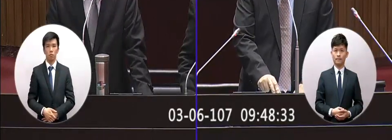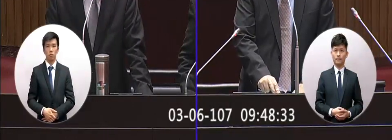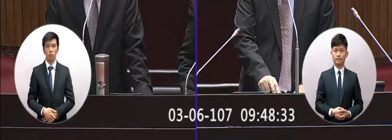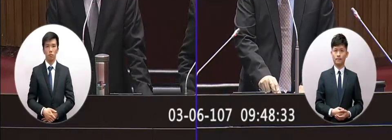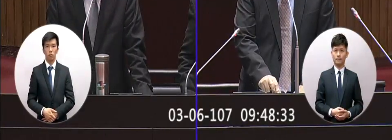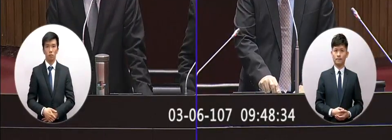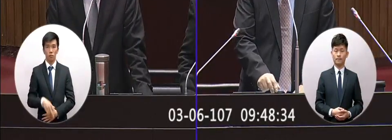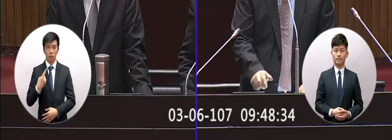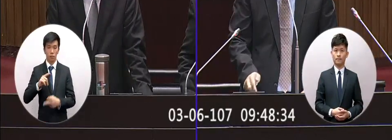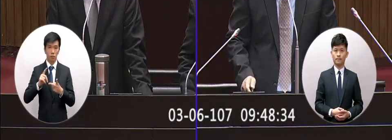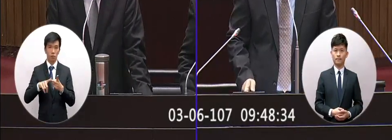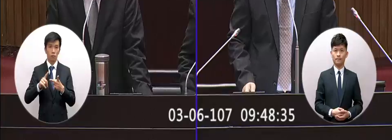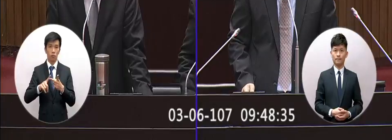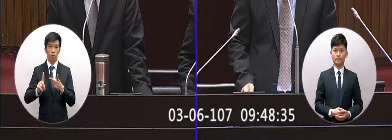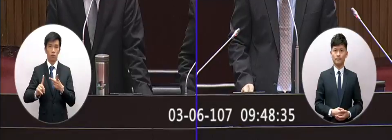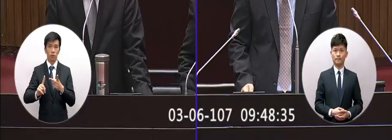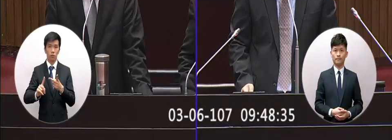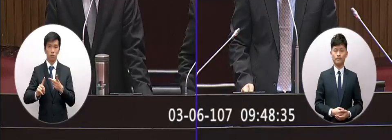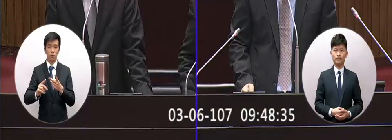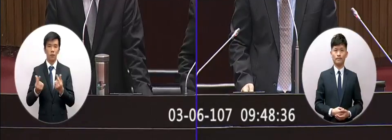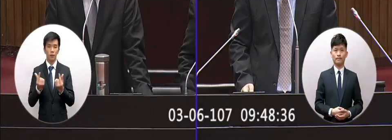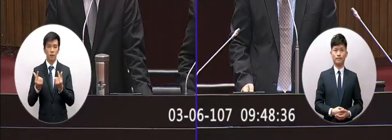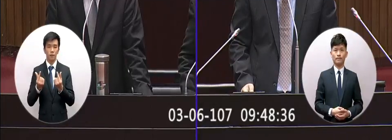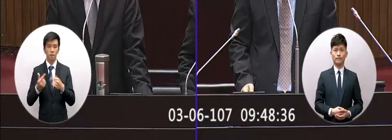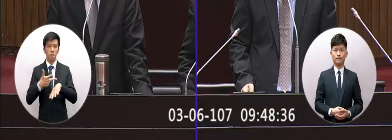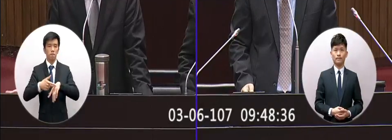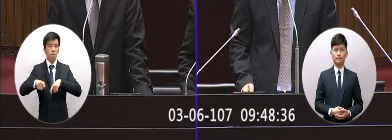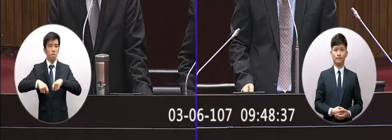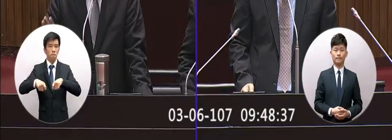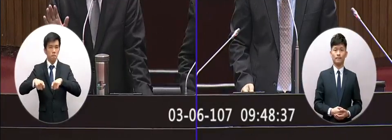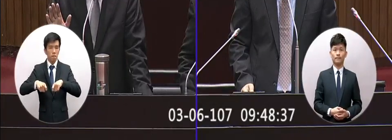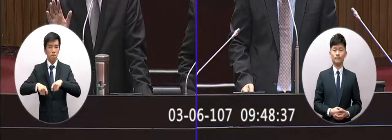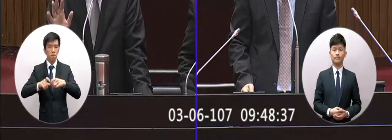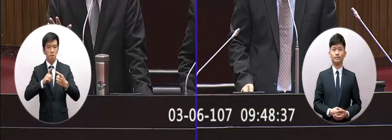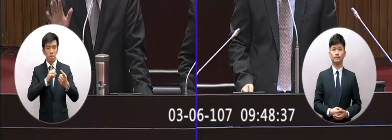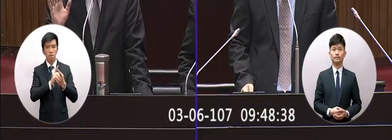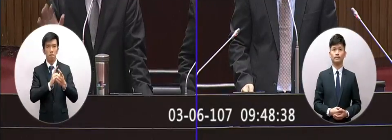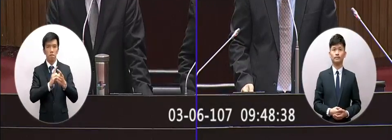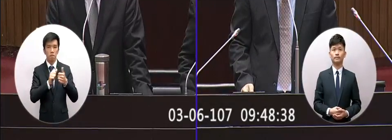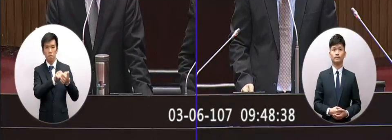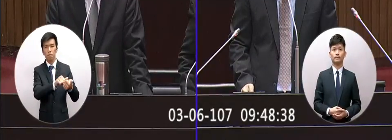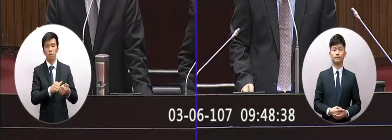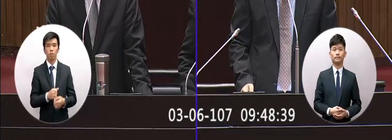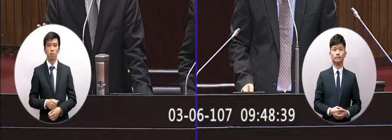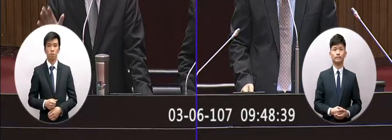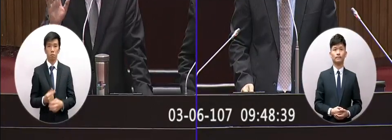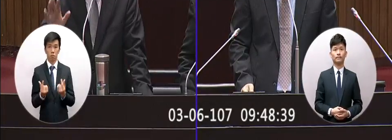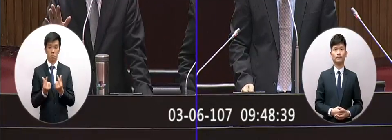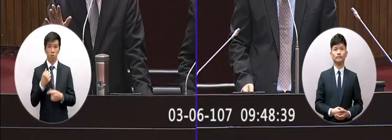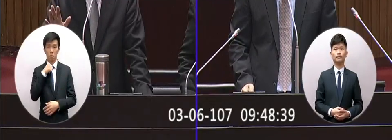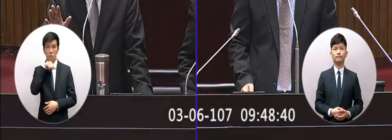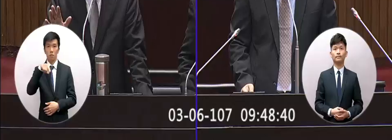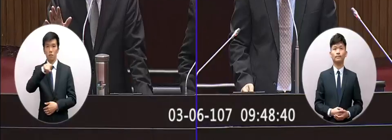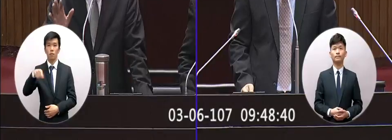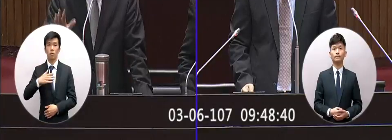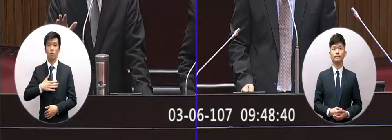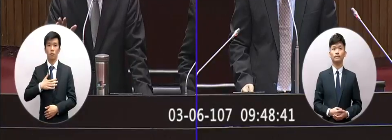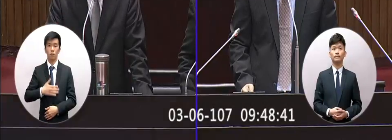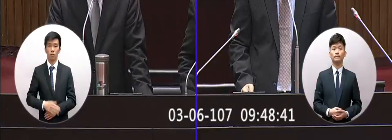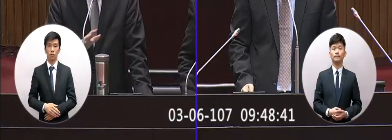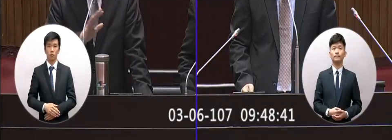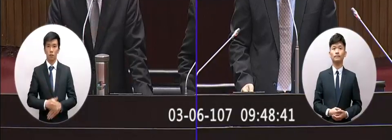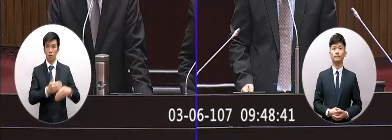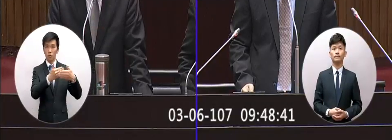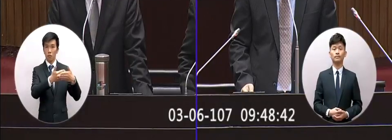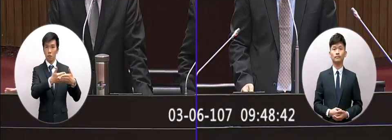属于比较啊策略上方面的应应。那其实我们国人应该要知道，中国最后